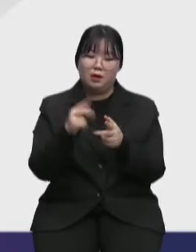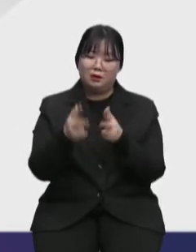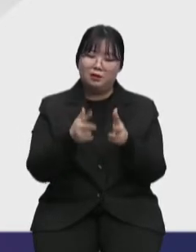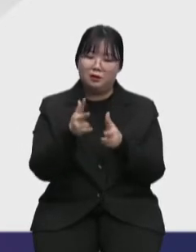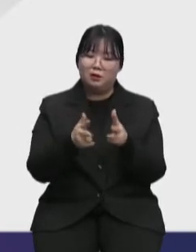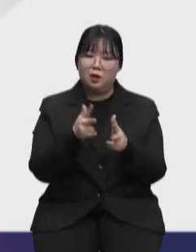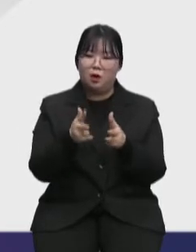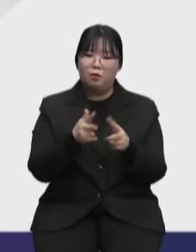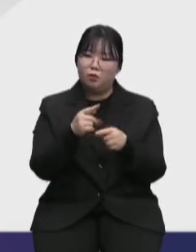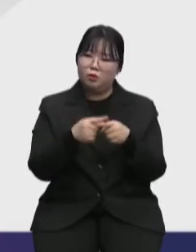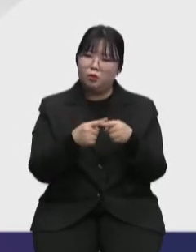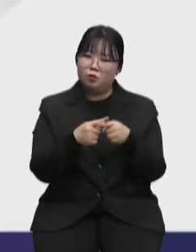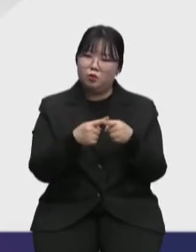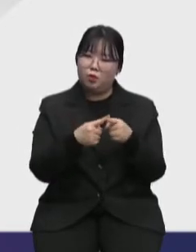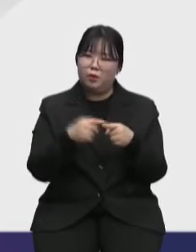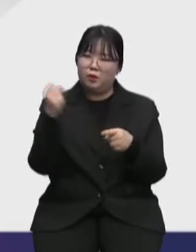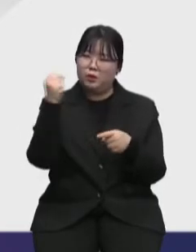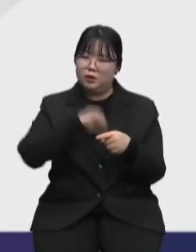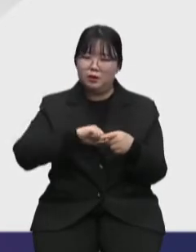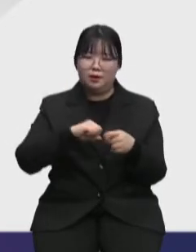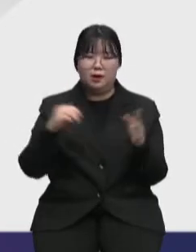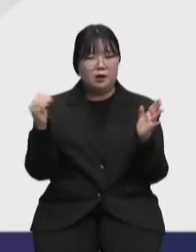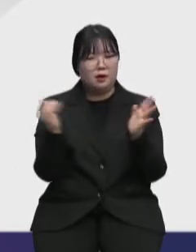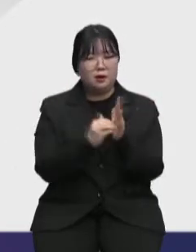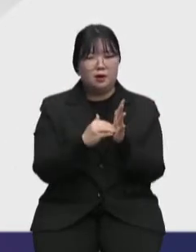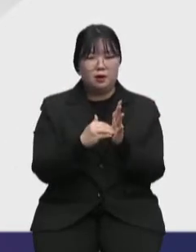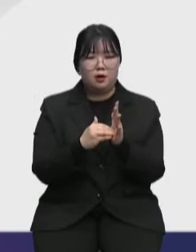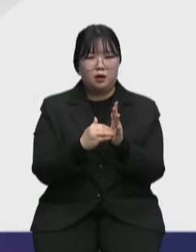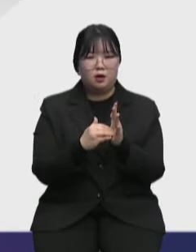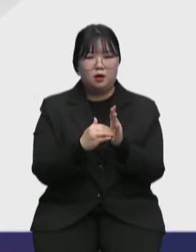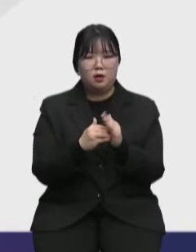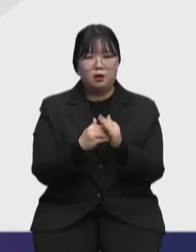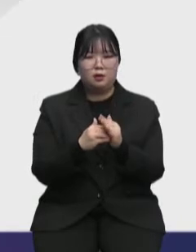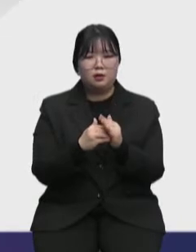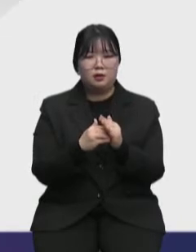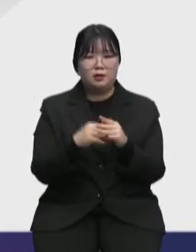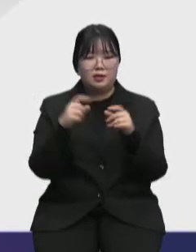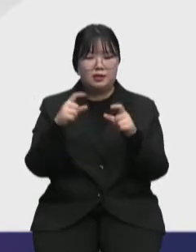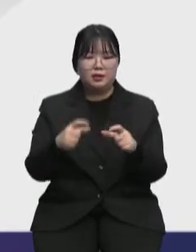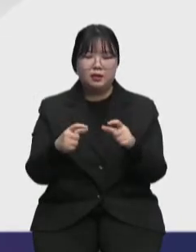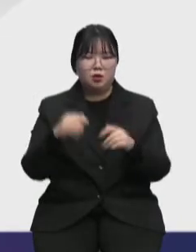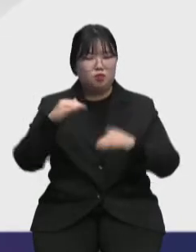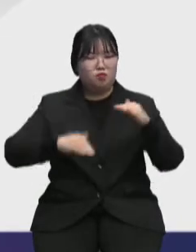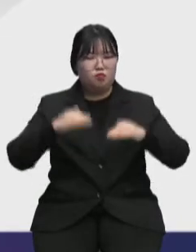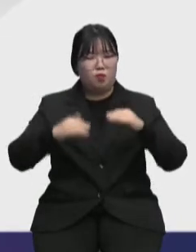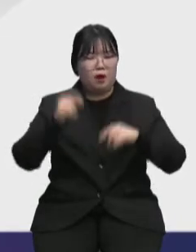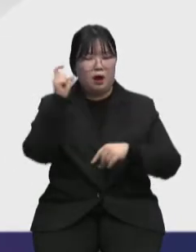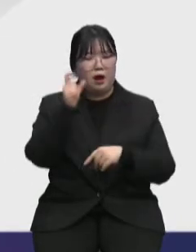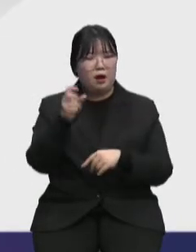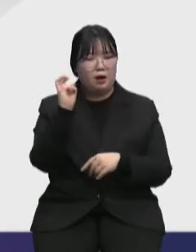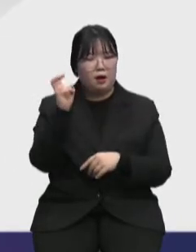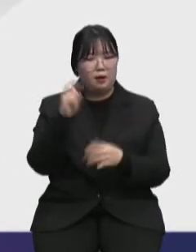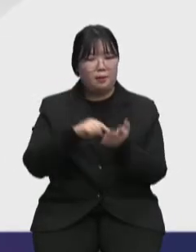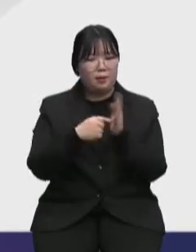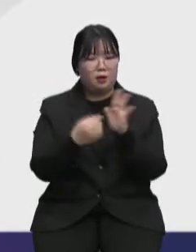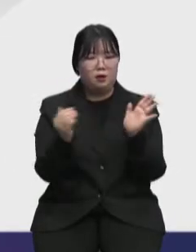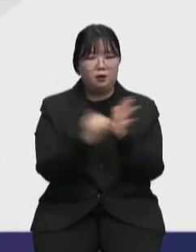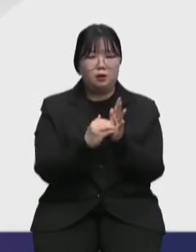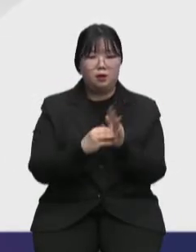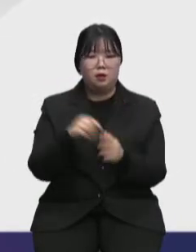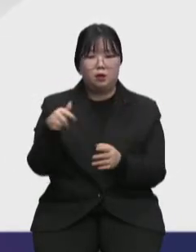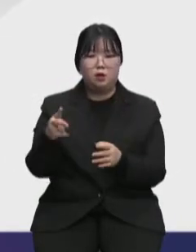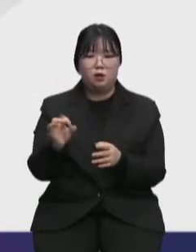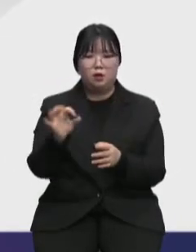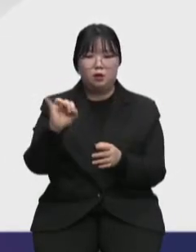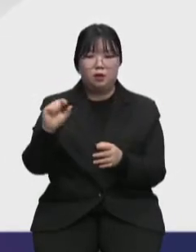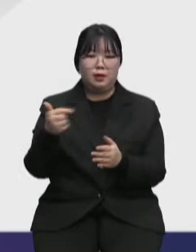사업들이 절반은 실패로 끝나며 지역 불균형을 오히려 강화하게 된 것이라고 보도했습니다. 경인일보는